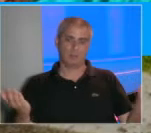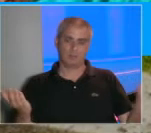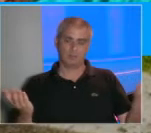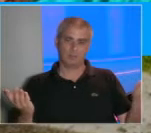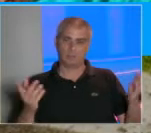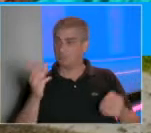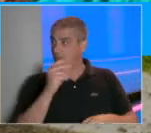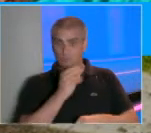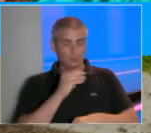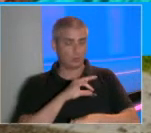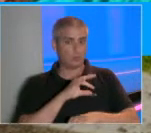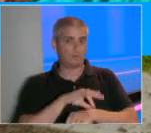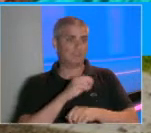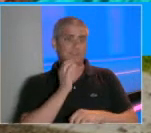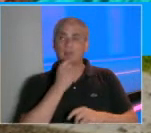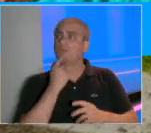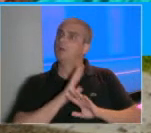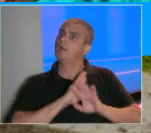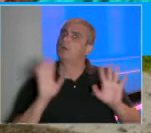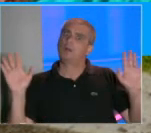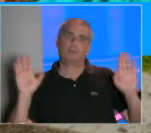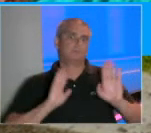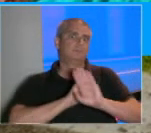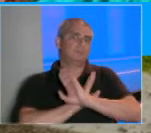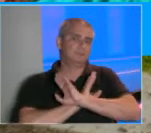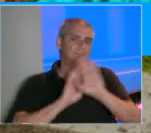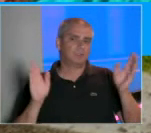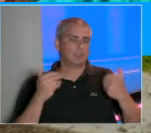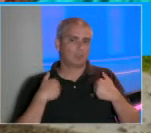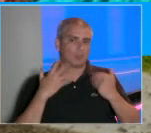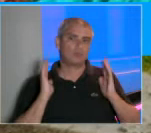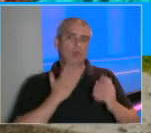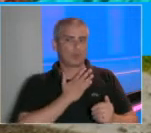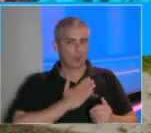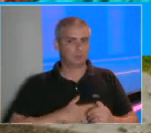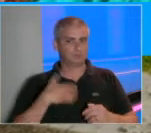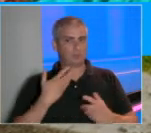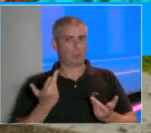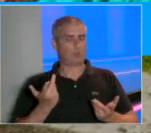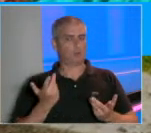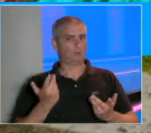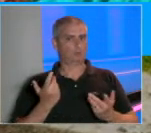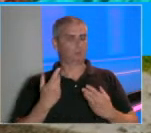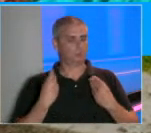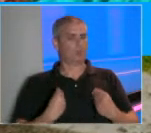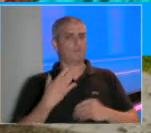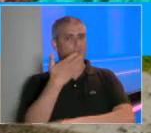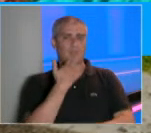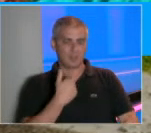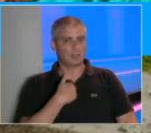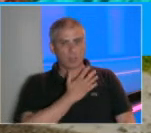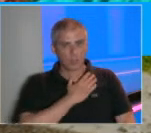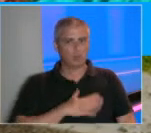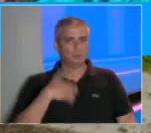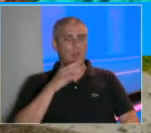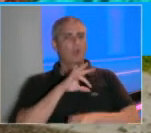צעיר שצועק, שאומר עד כאן, עד כאן, אנחנו מאוד רוצים להיות רופאים במדינת ישראל, אנחנו